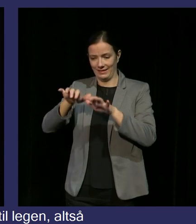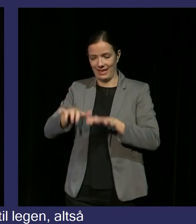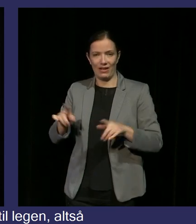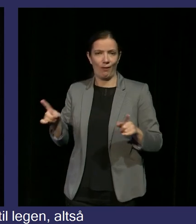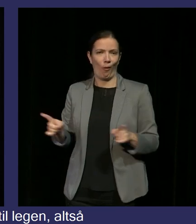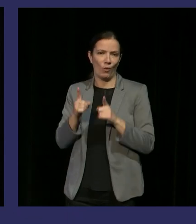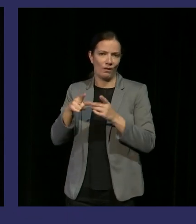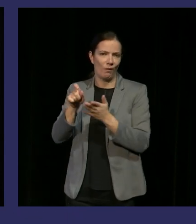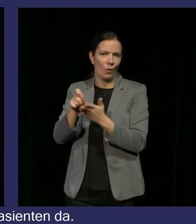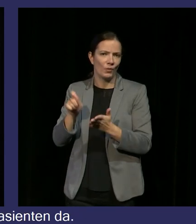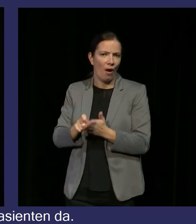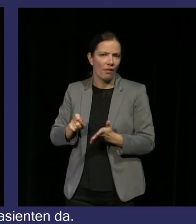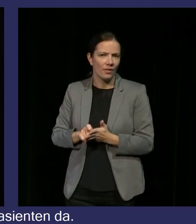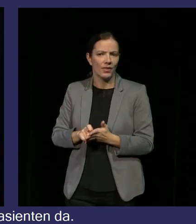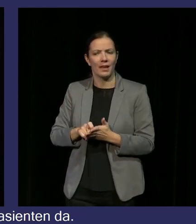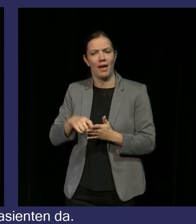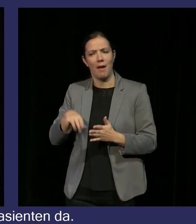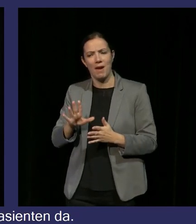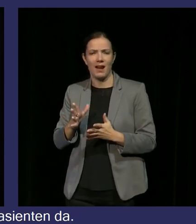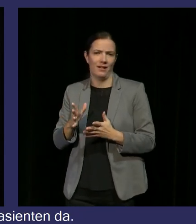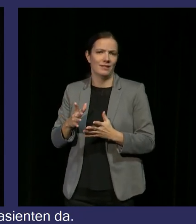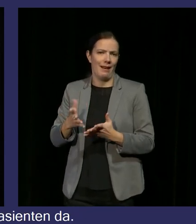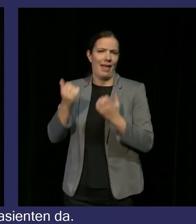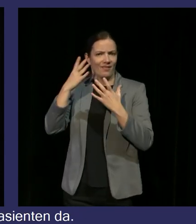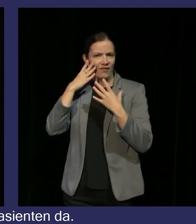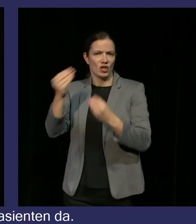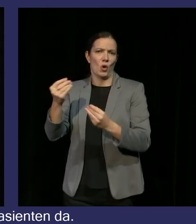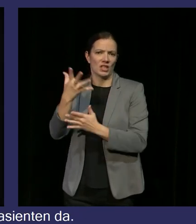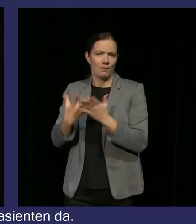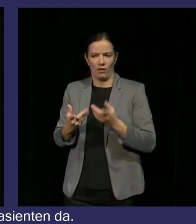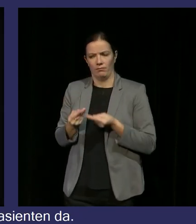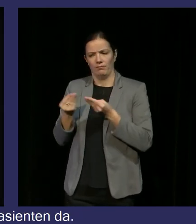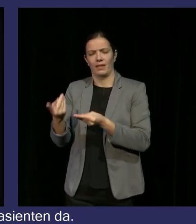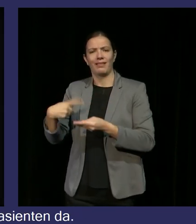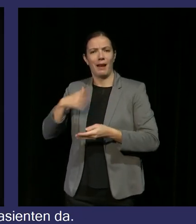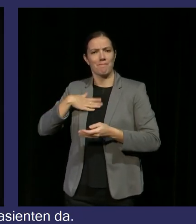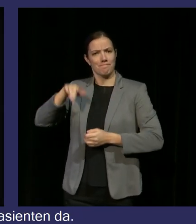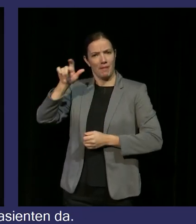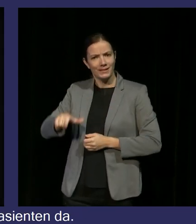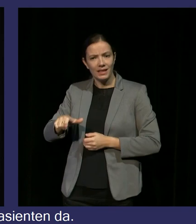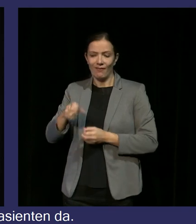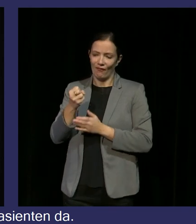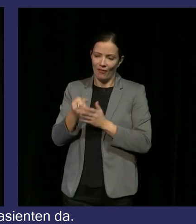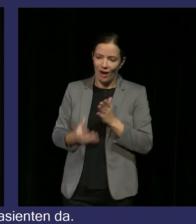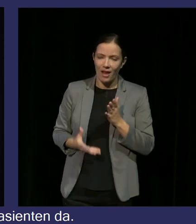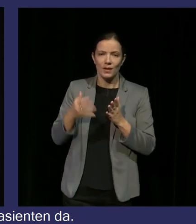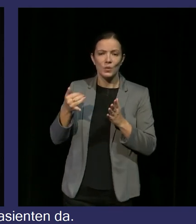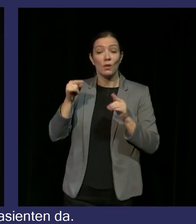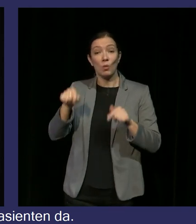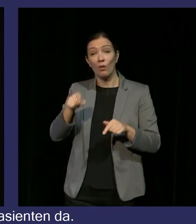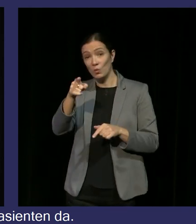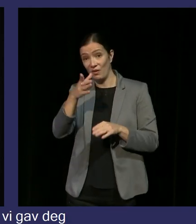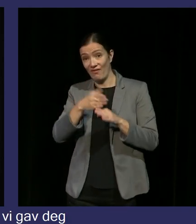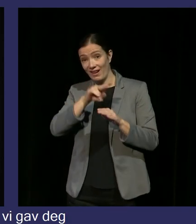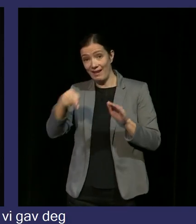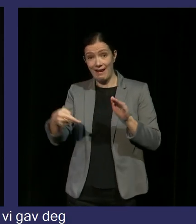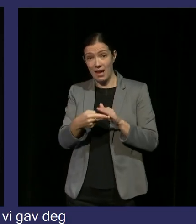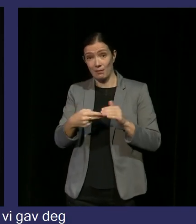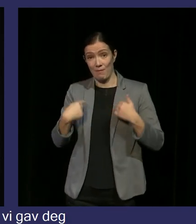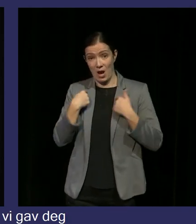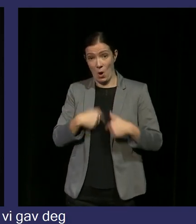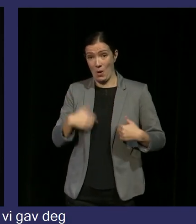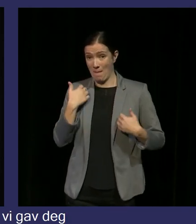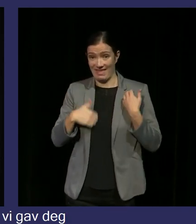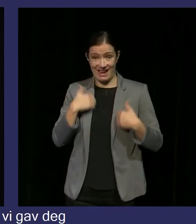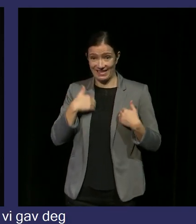kort lite notat på et mer folkelig språk som til pasienten. For å forklare at ja, nå har du vært innlagt med en